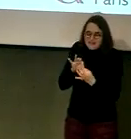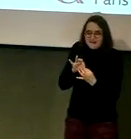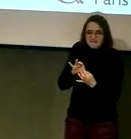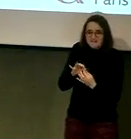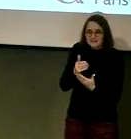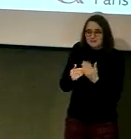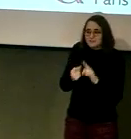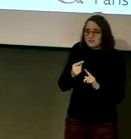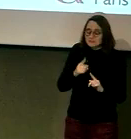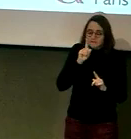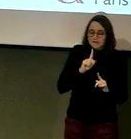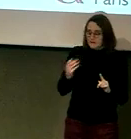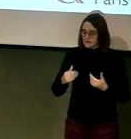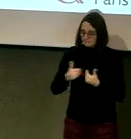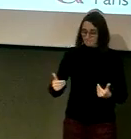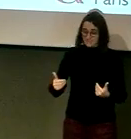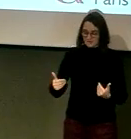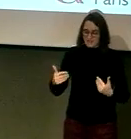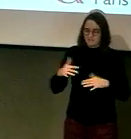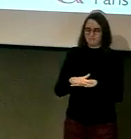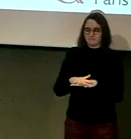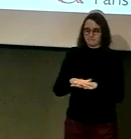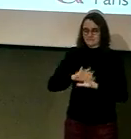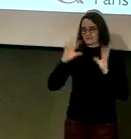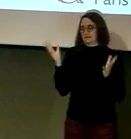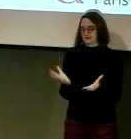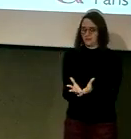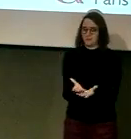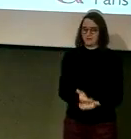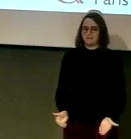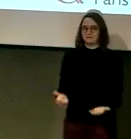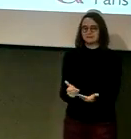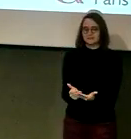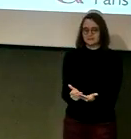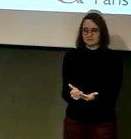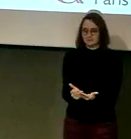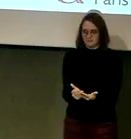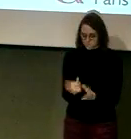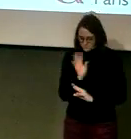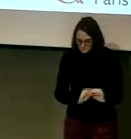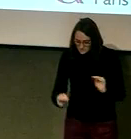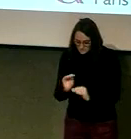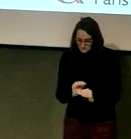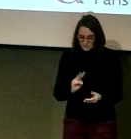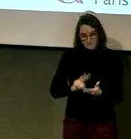n'y a pas la femme ni l'enfant, c'est le système qui doit être pris en charge. Et on voit que ce n'est pas évident. Ce n'est pas